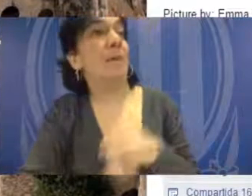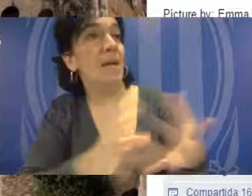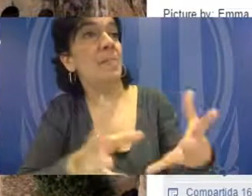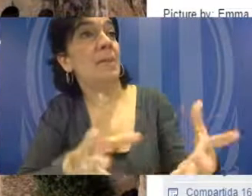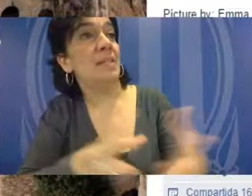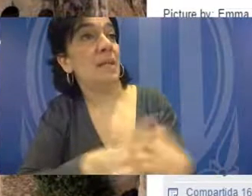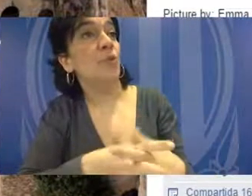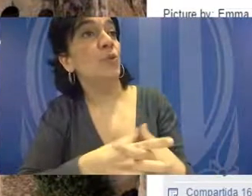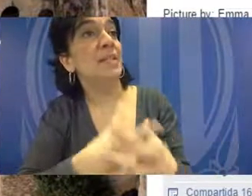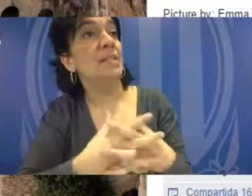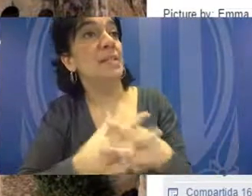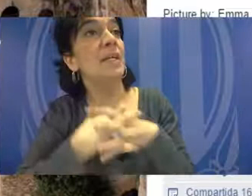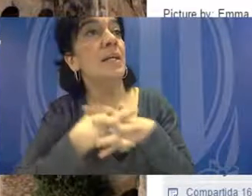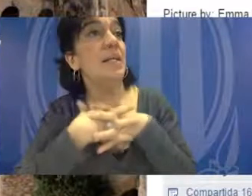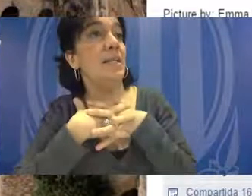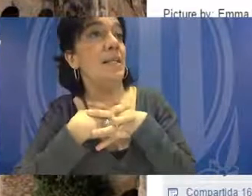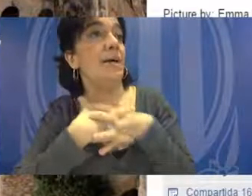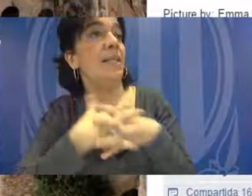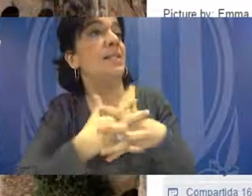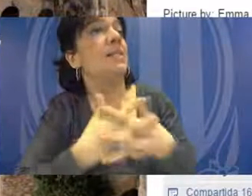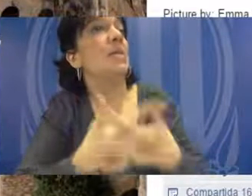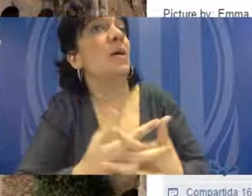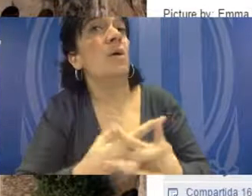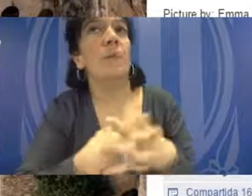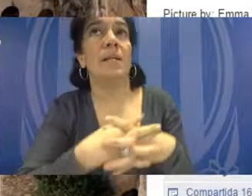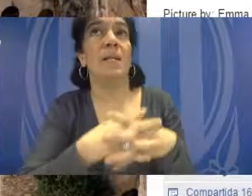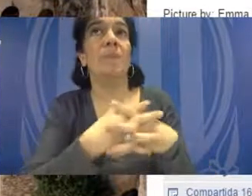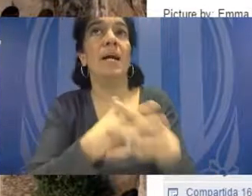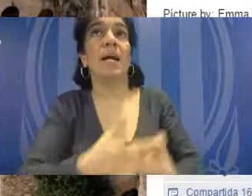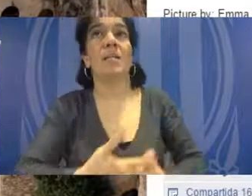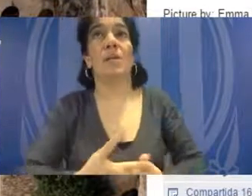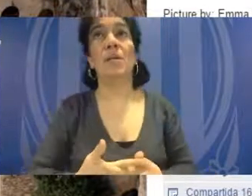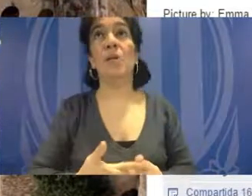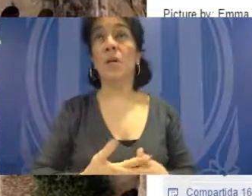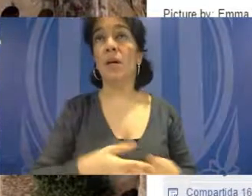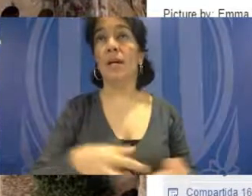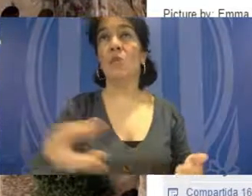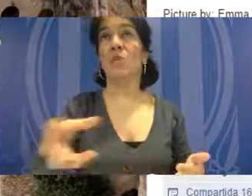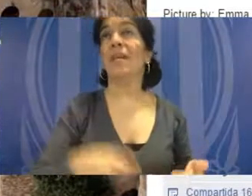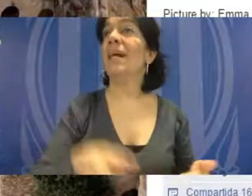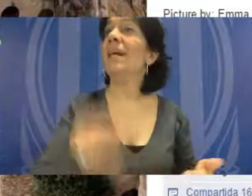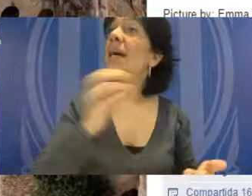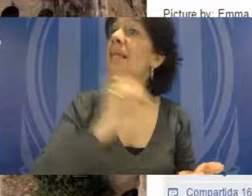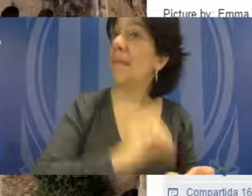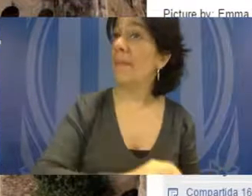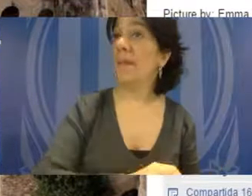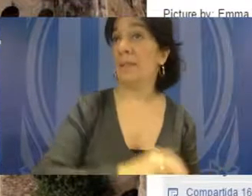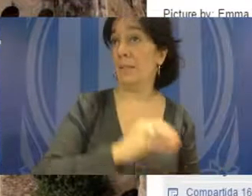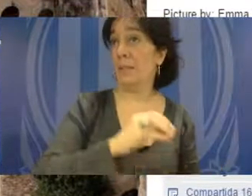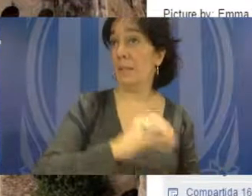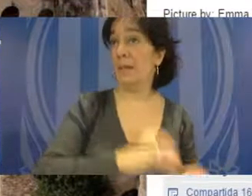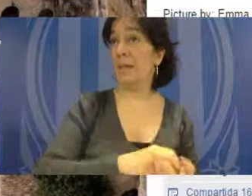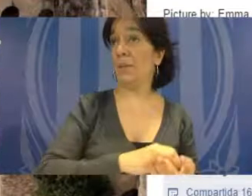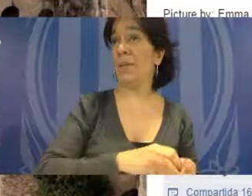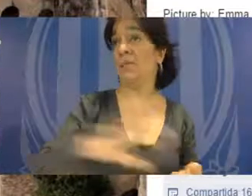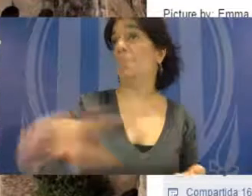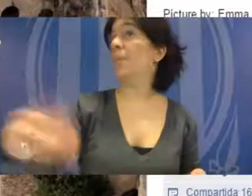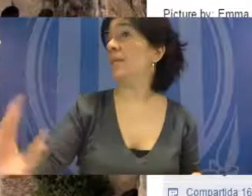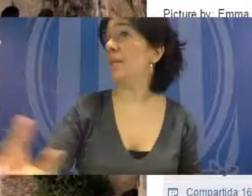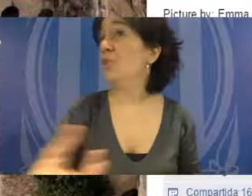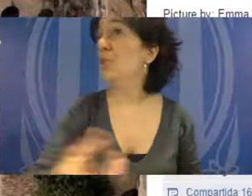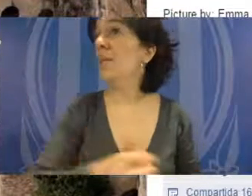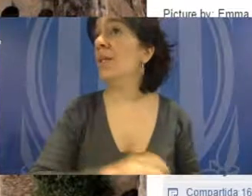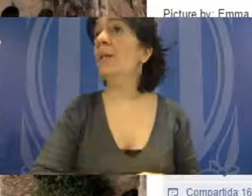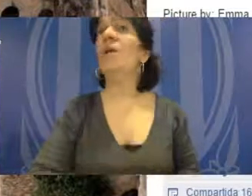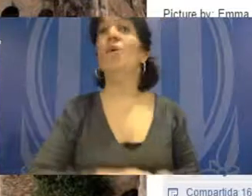quan parlem amb el sector turístic, si de vegades ens diuen, com per exemple ara a Casa Batlló, que ens oferiran entrades gratuïtes per